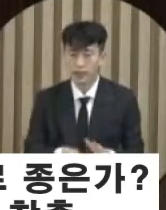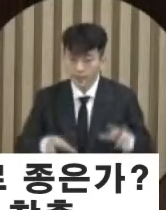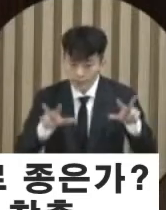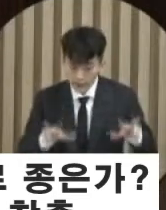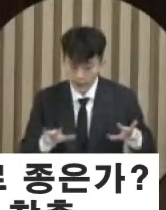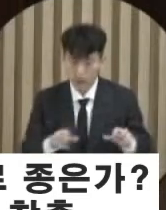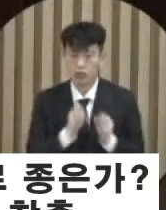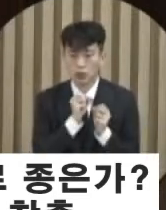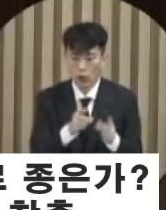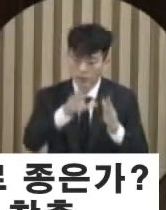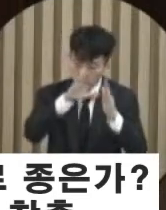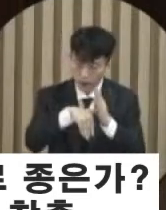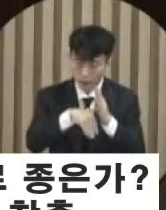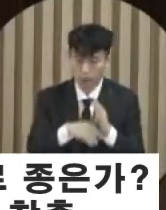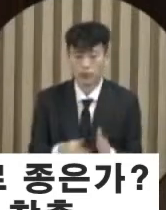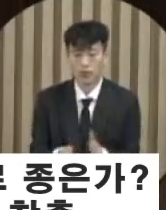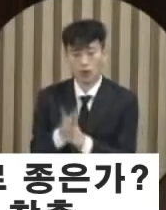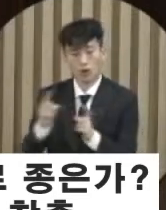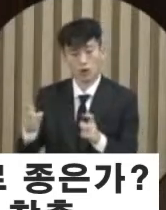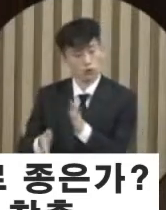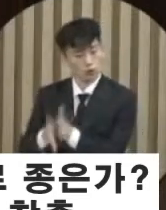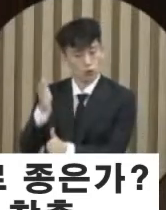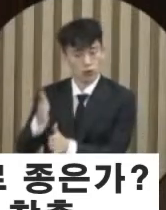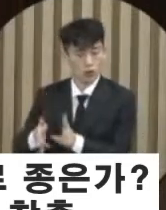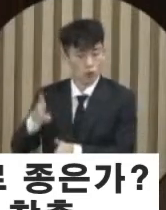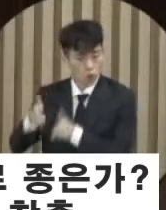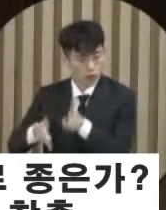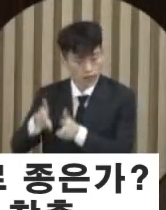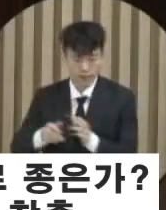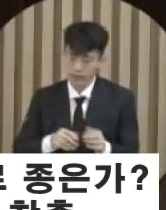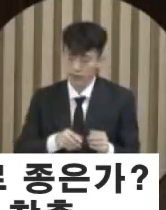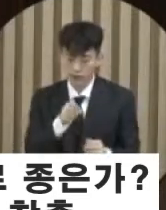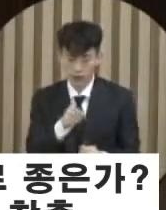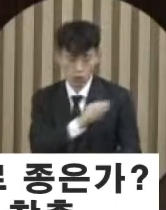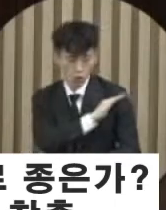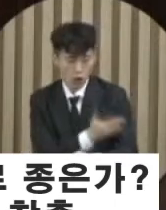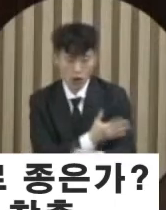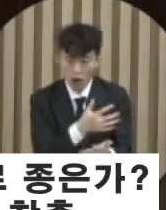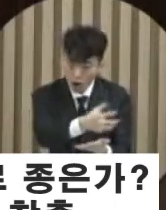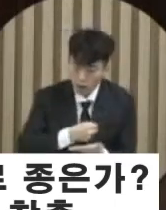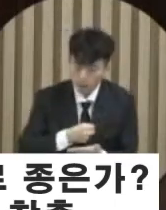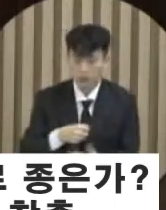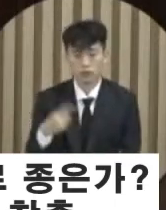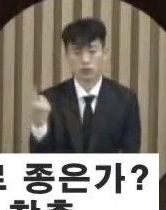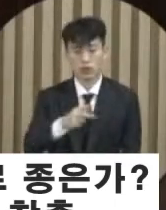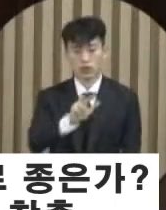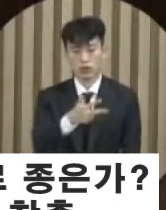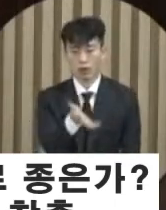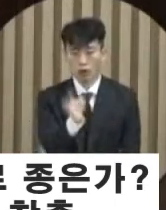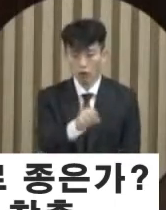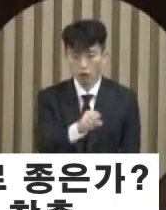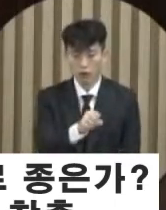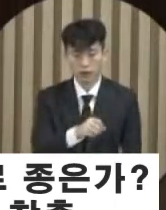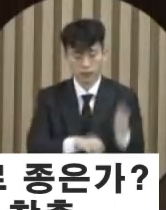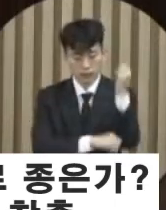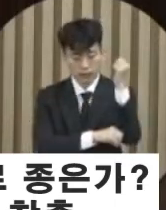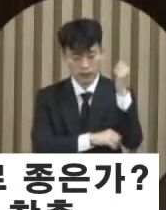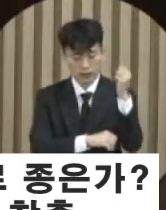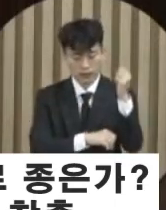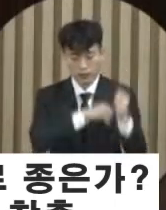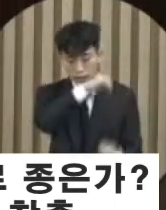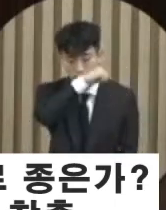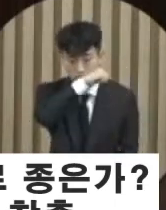시기에 화성도시공사가 사업 시행자로 나설 수 있도록 현재 1,700억인 자본금을 5,000억 정도로 단계별로